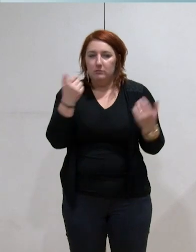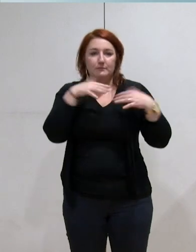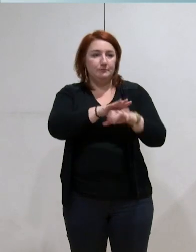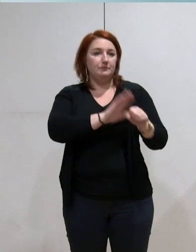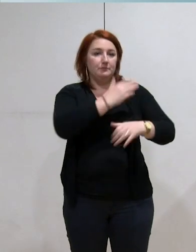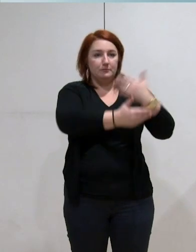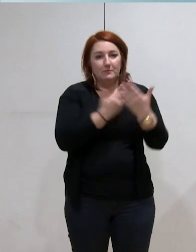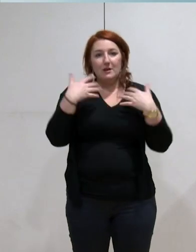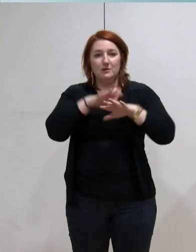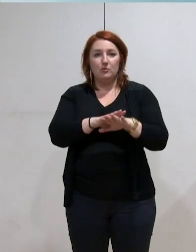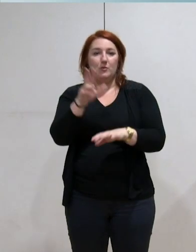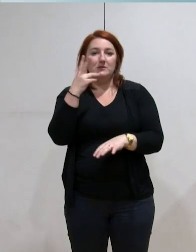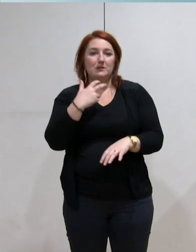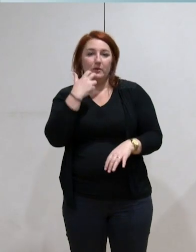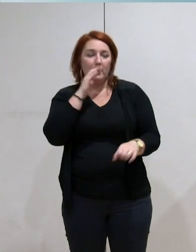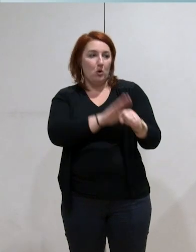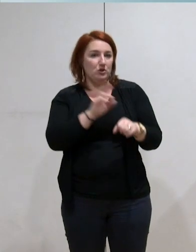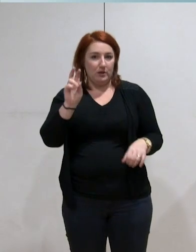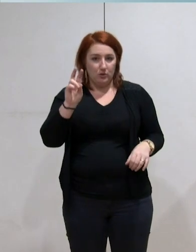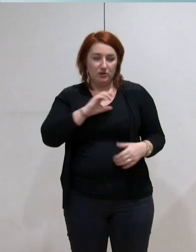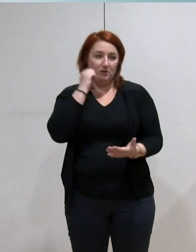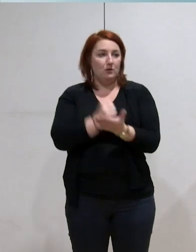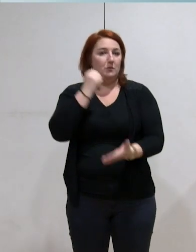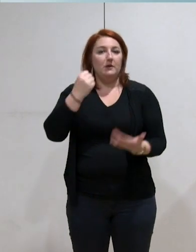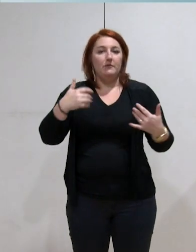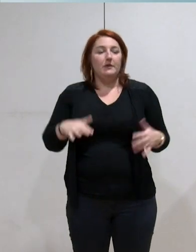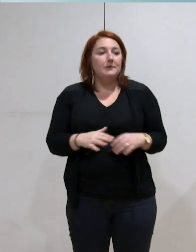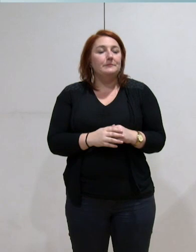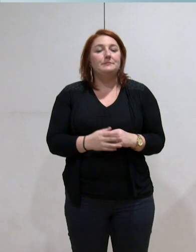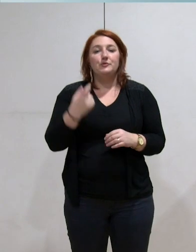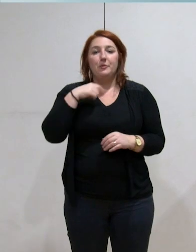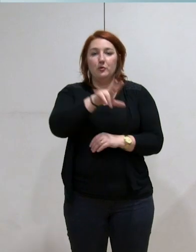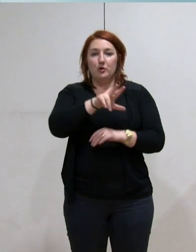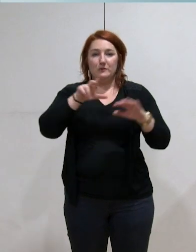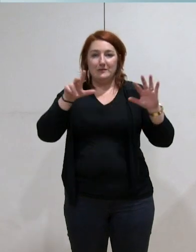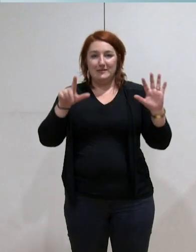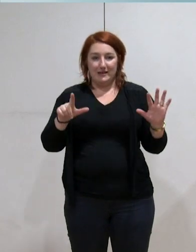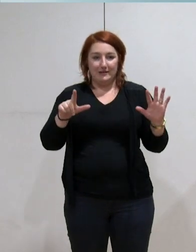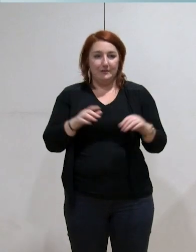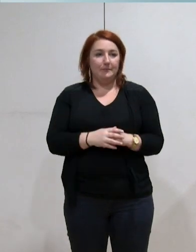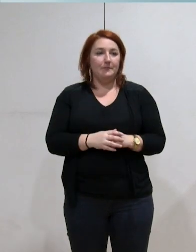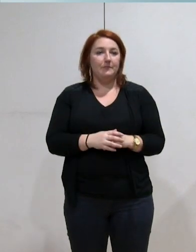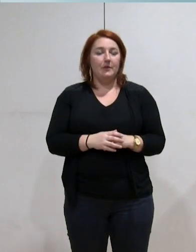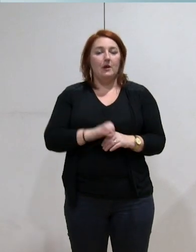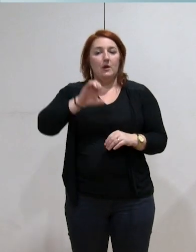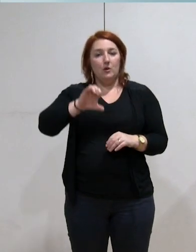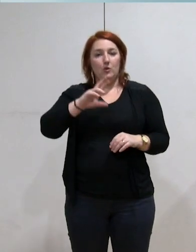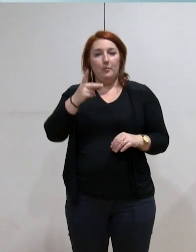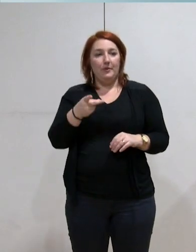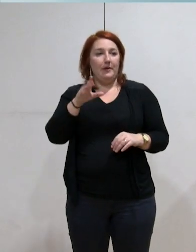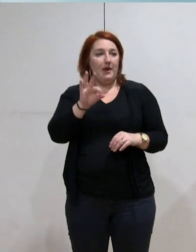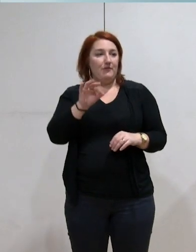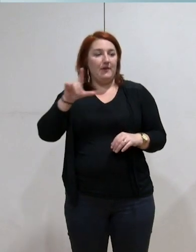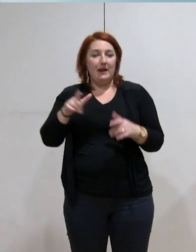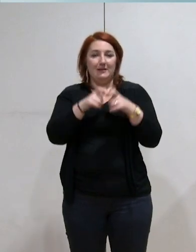progrès rassemblement citoyen de la gauche et écologistes délibération adopté la 37 c'est avec le PFL donc l'établissement public